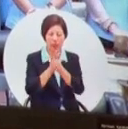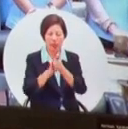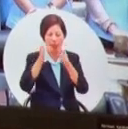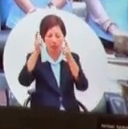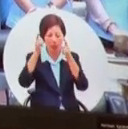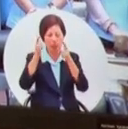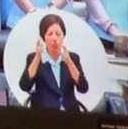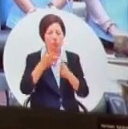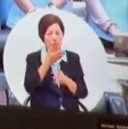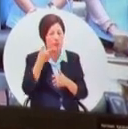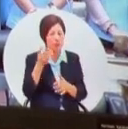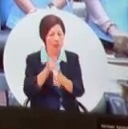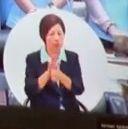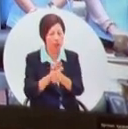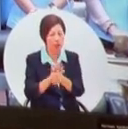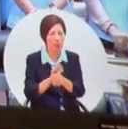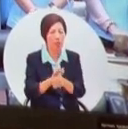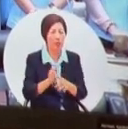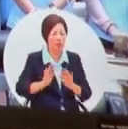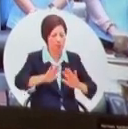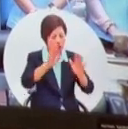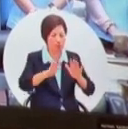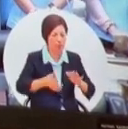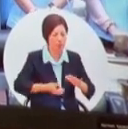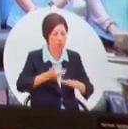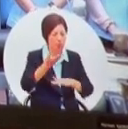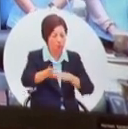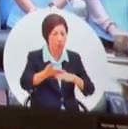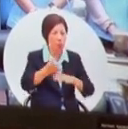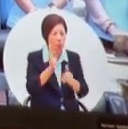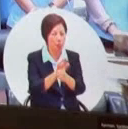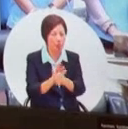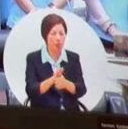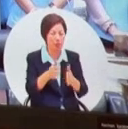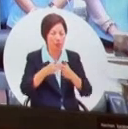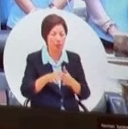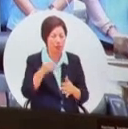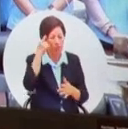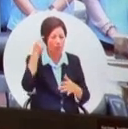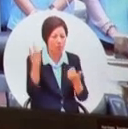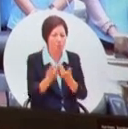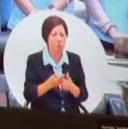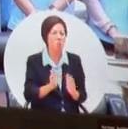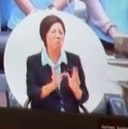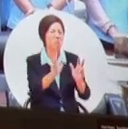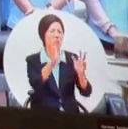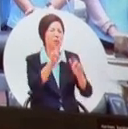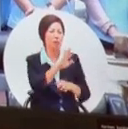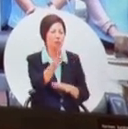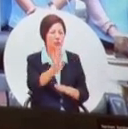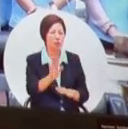为高雄这城市的进步，我们来发声。但是我们绝对反对辱骂式的言辞。